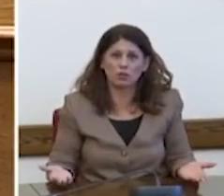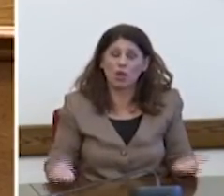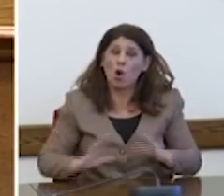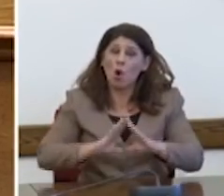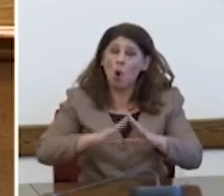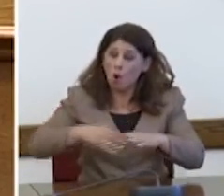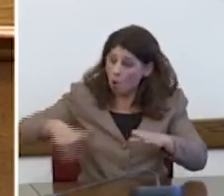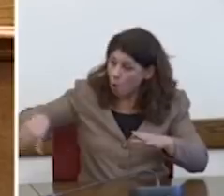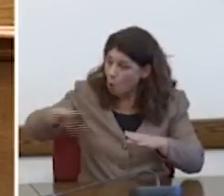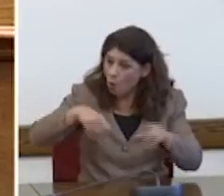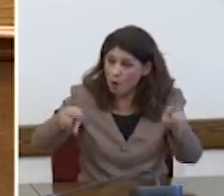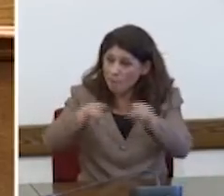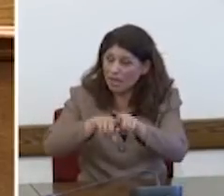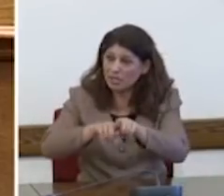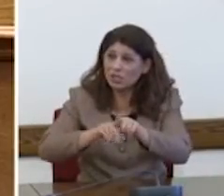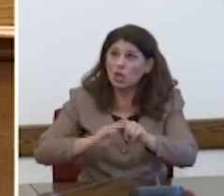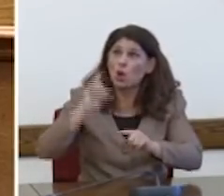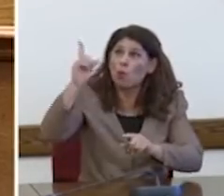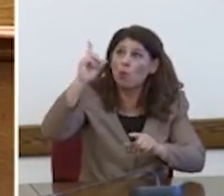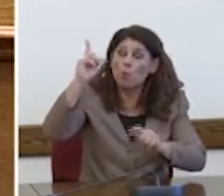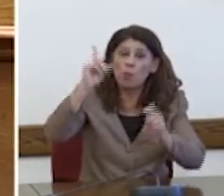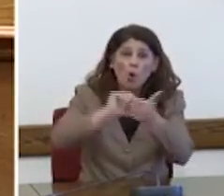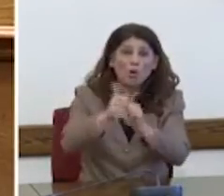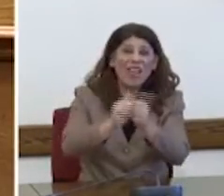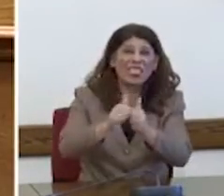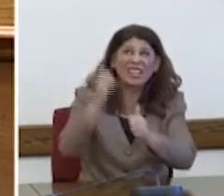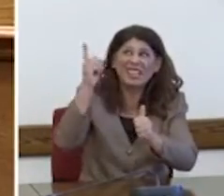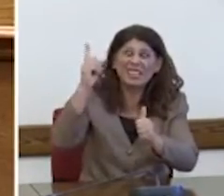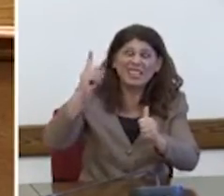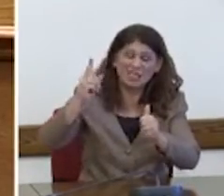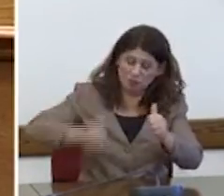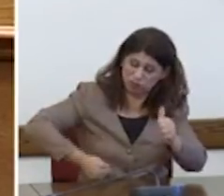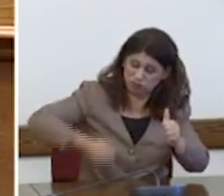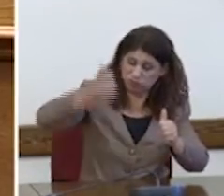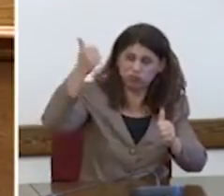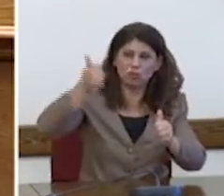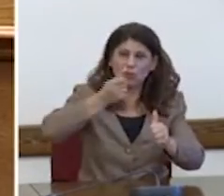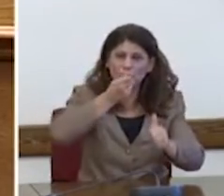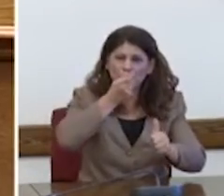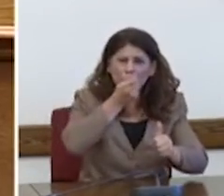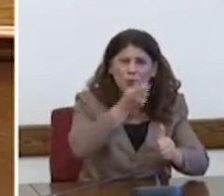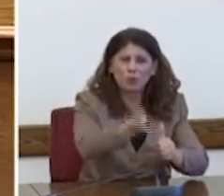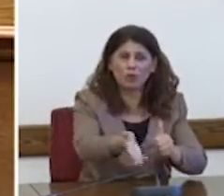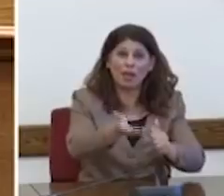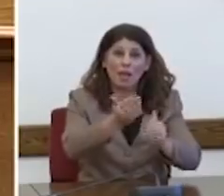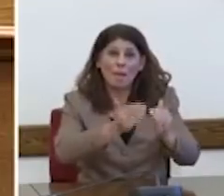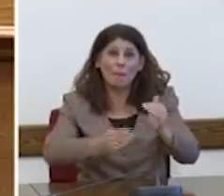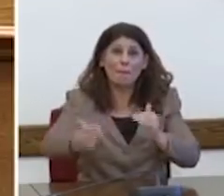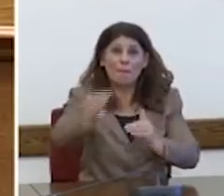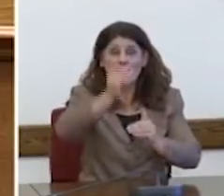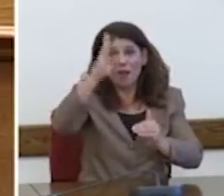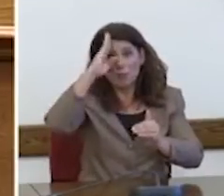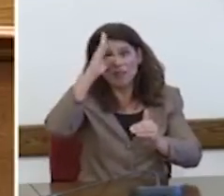την Ελλάδα πρωταθλήτρια σε πολεμικές νατοικές δαπάνες, πάνω ακόμη και από τις Ηνωμένες Πολιτείες